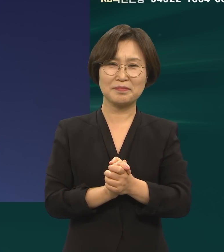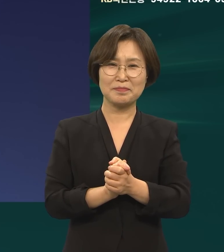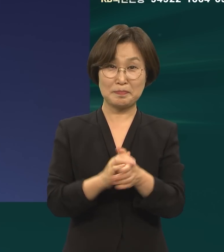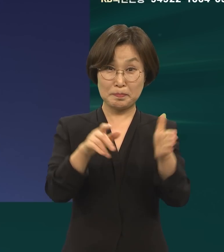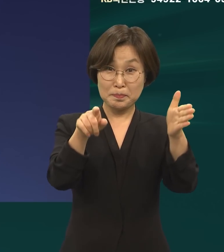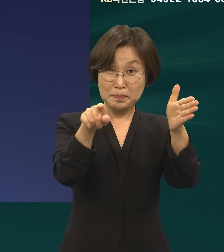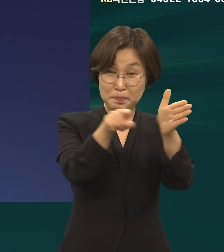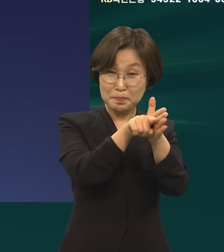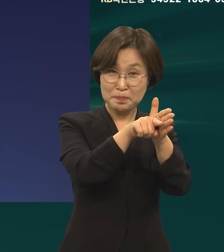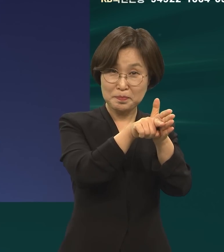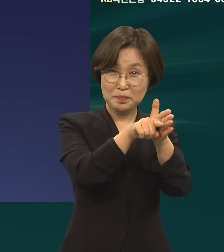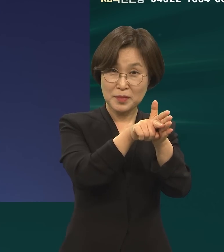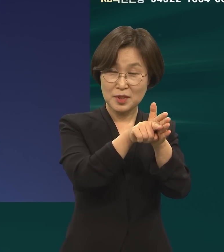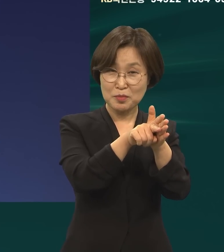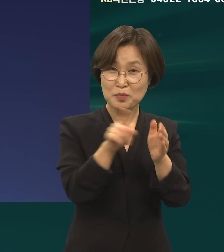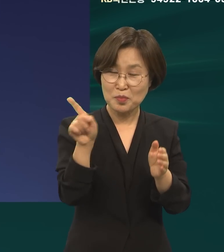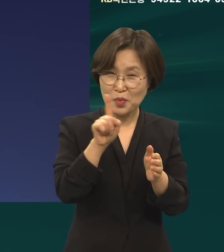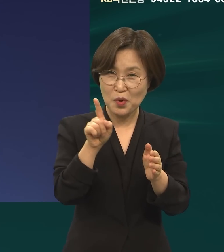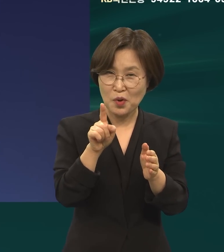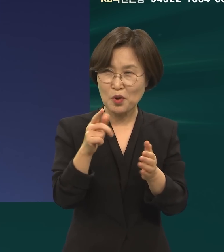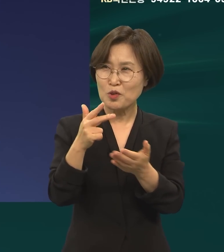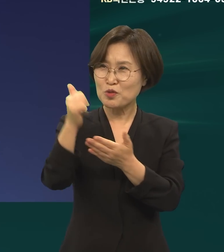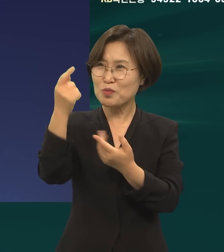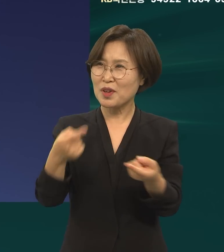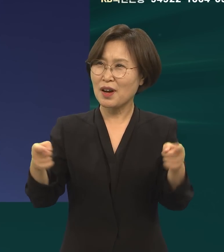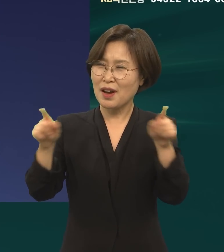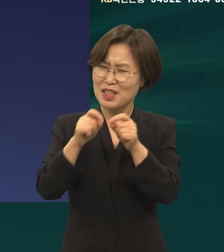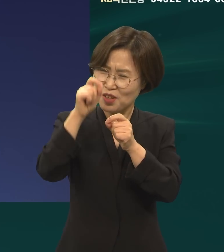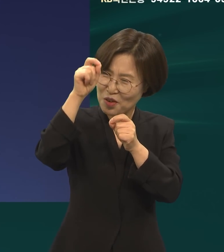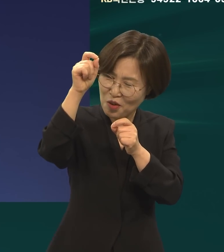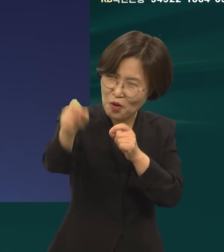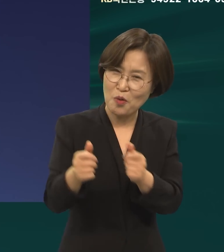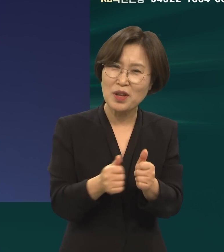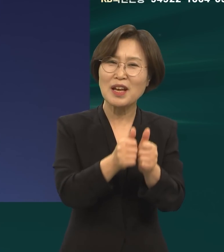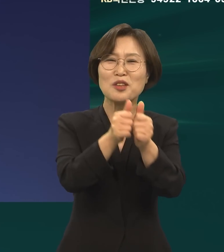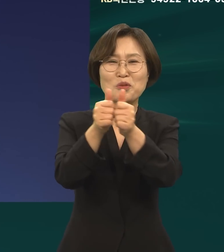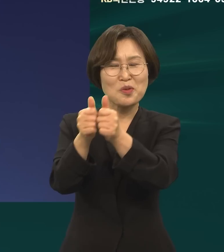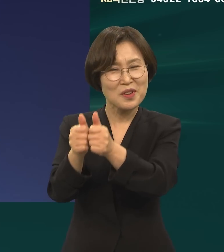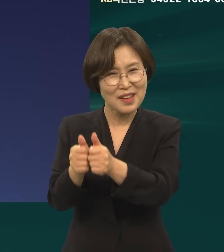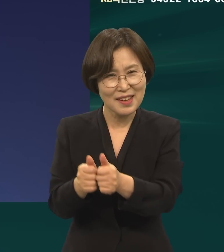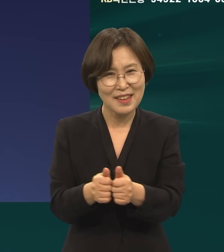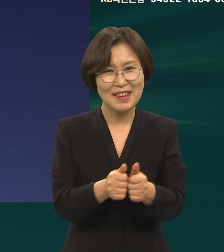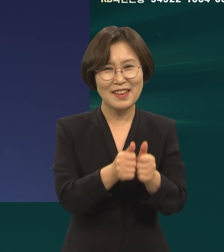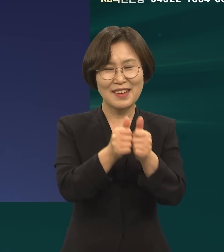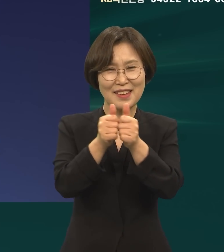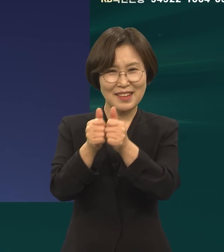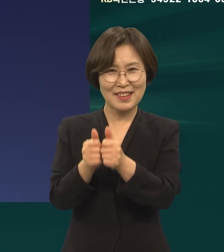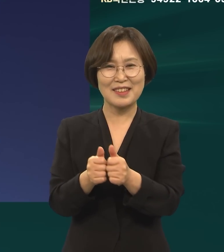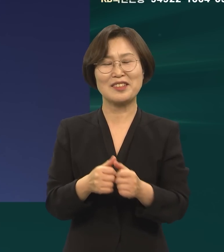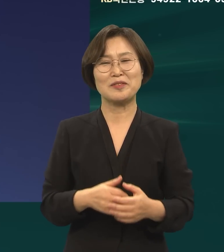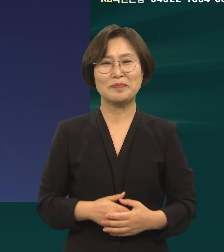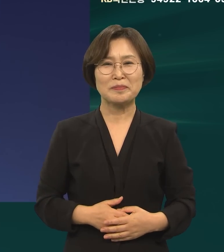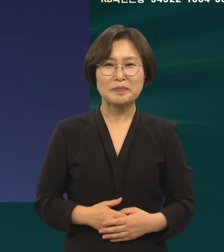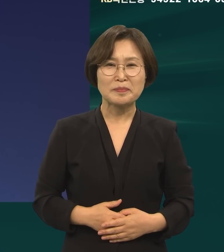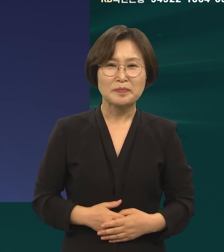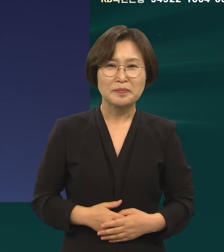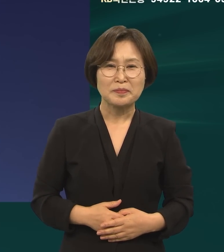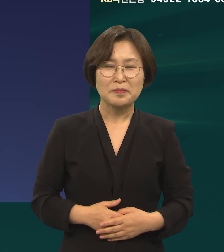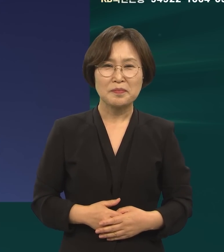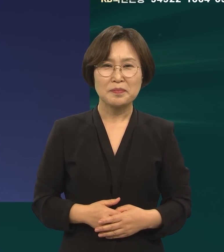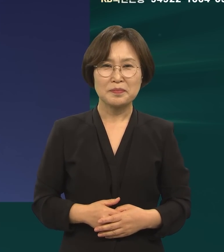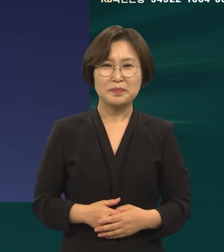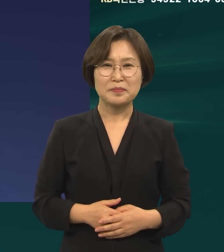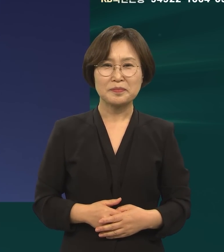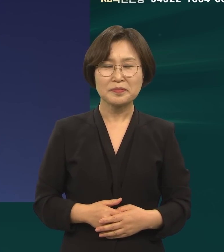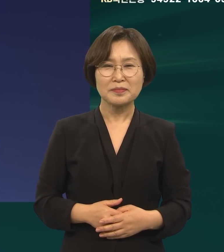신앙이란 주님과의 영원한 동행입니다. 그래서 오늘 마지막으로 저는 성경 구절 하나 읽으려고 합니다. 이 말씀 읽기